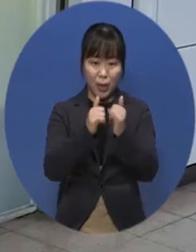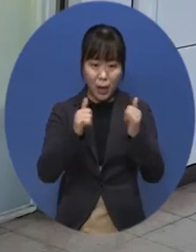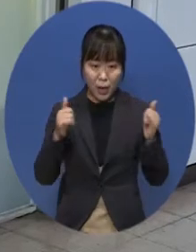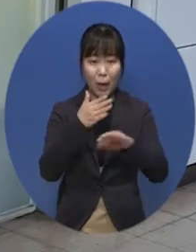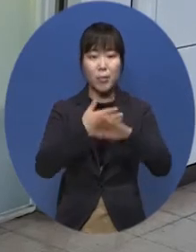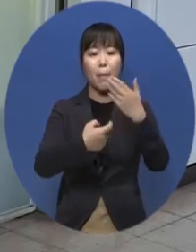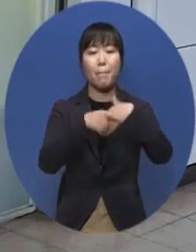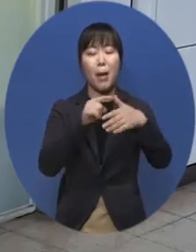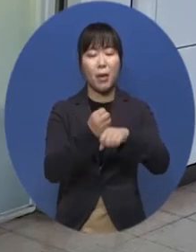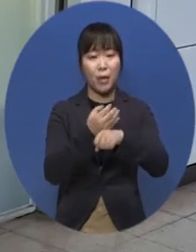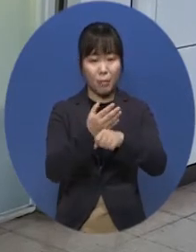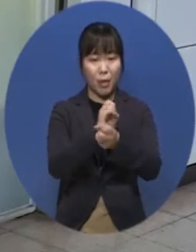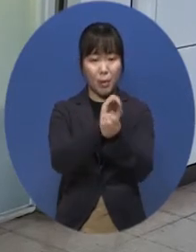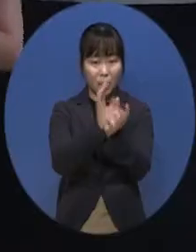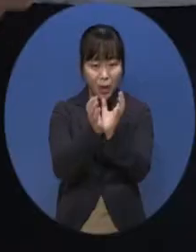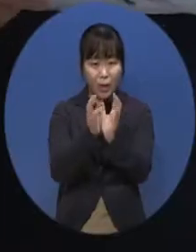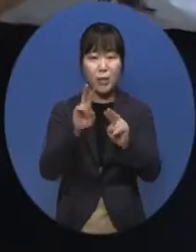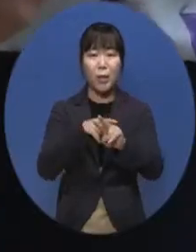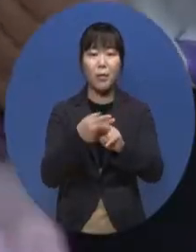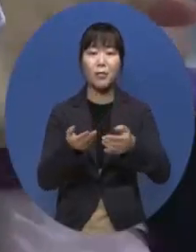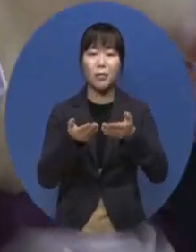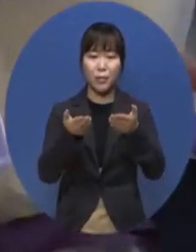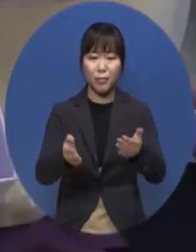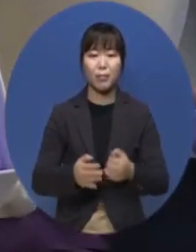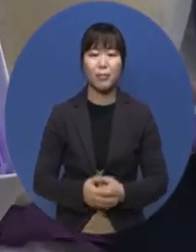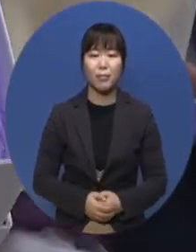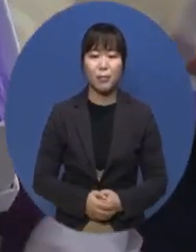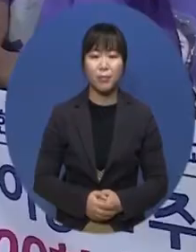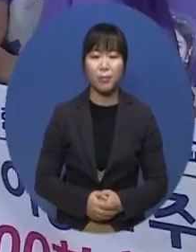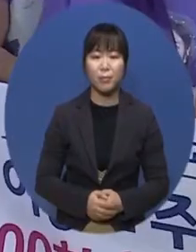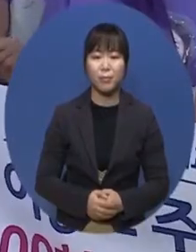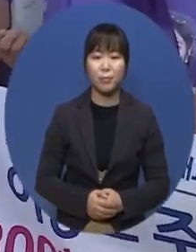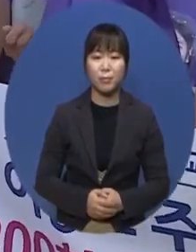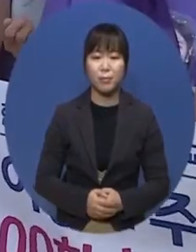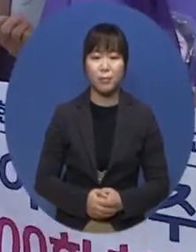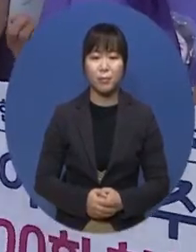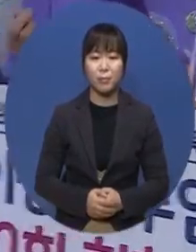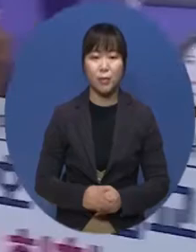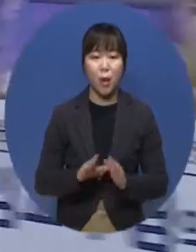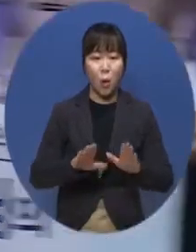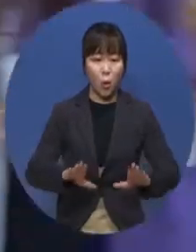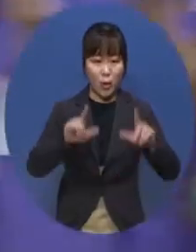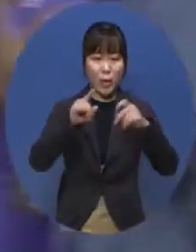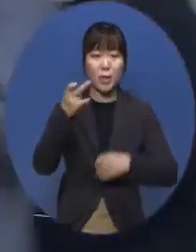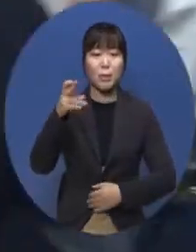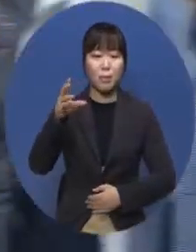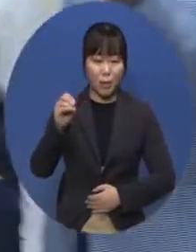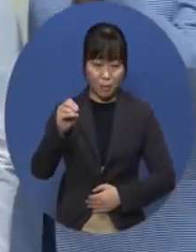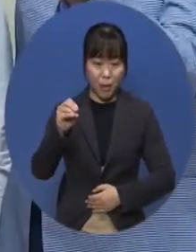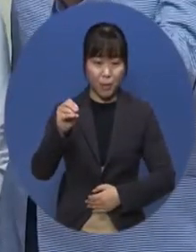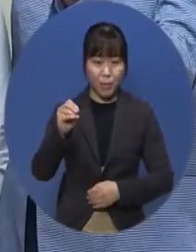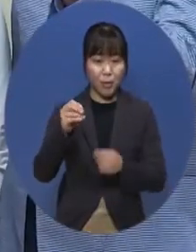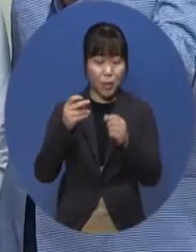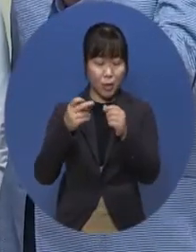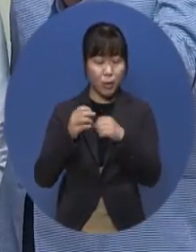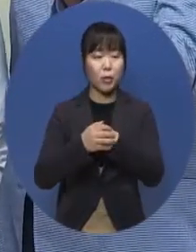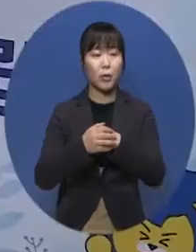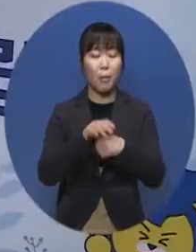꽃다발과 선물을 전달하는 행사를 열었습니다. 이날 올해 12만 번째